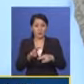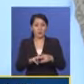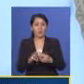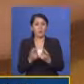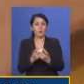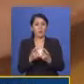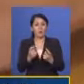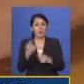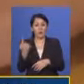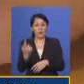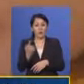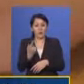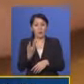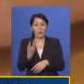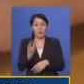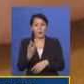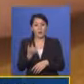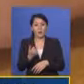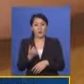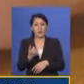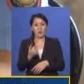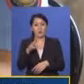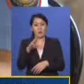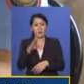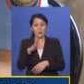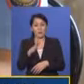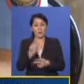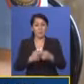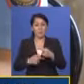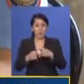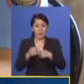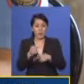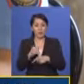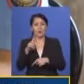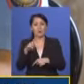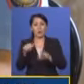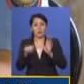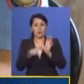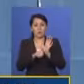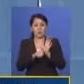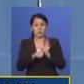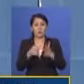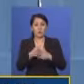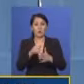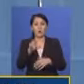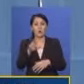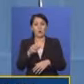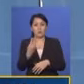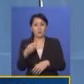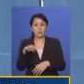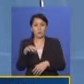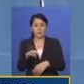карточка иелерінің есепшоттағы ақша киви әмиянға аударуды сұраған. Аударылған қаражат 160-тан 220 мыңға дейінгі